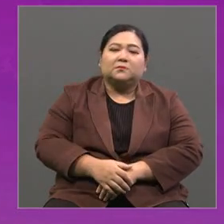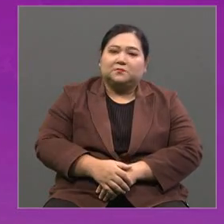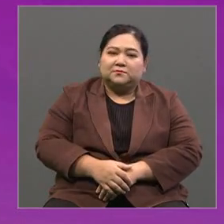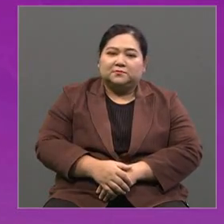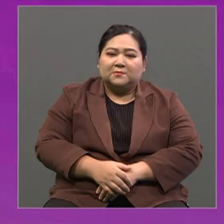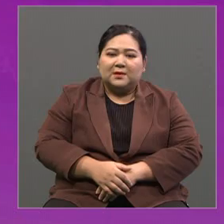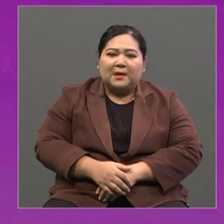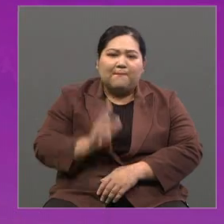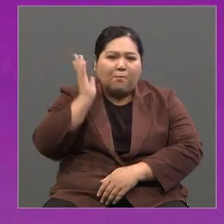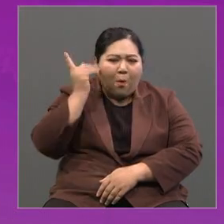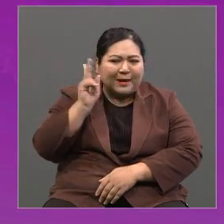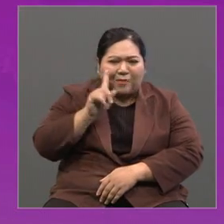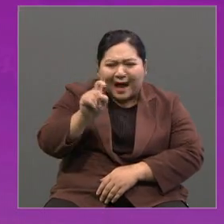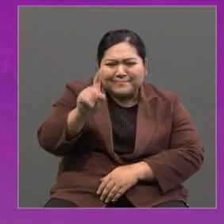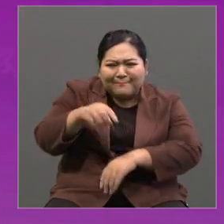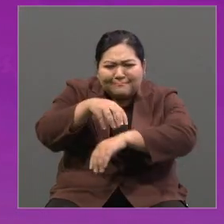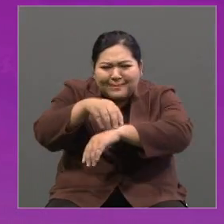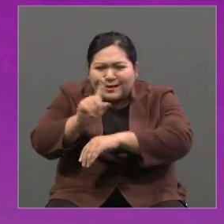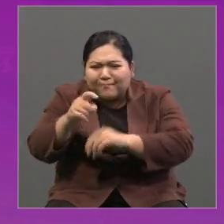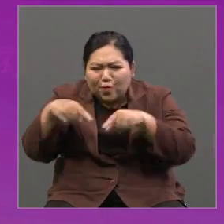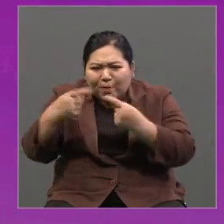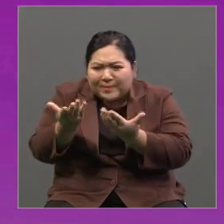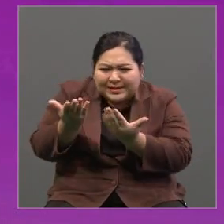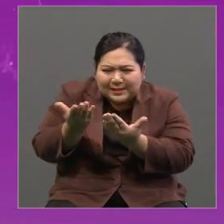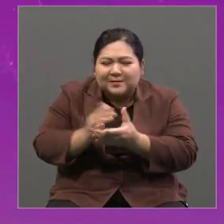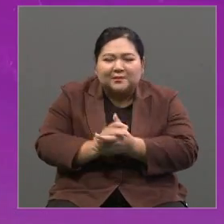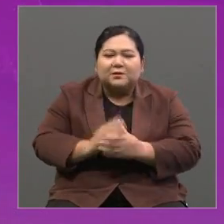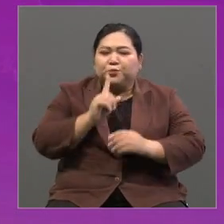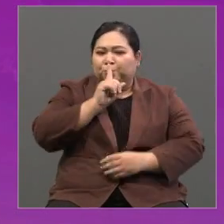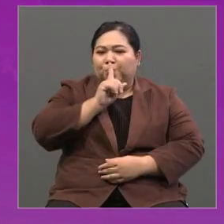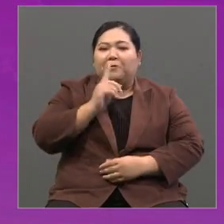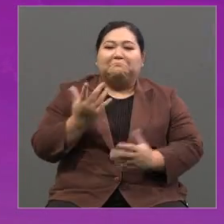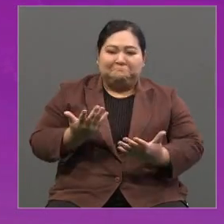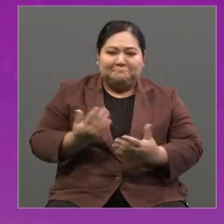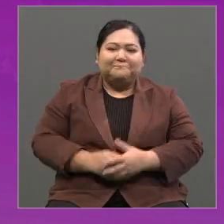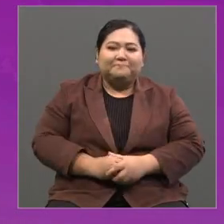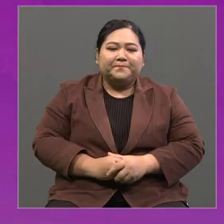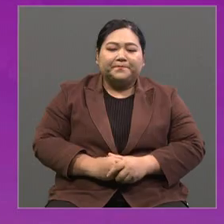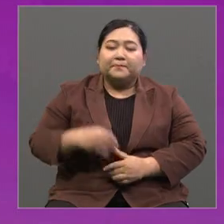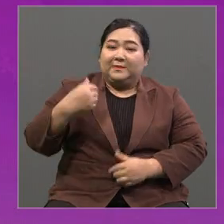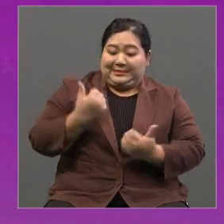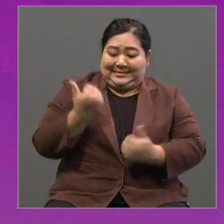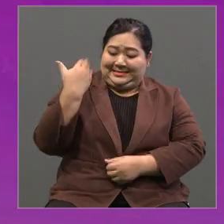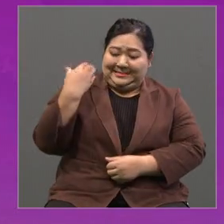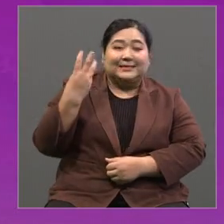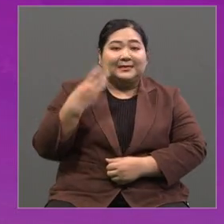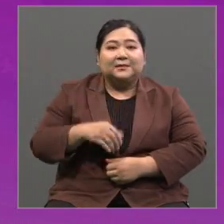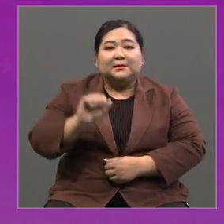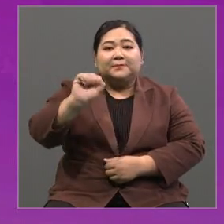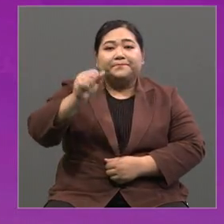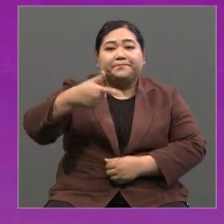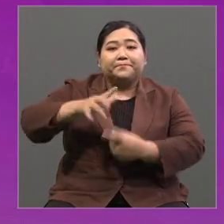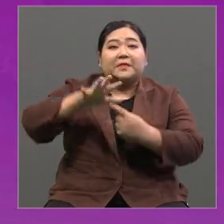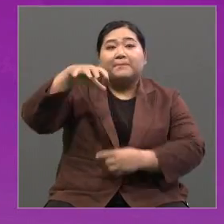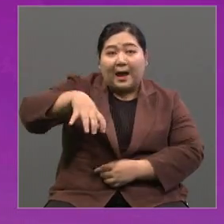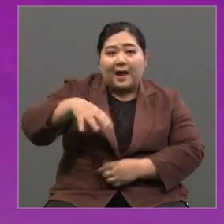ก็พยายามแซะพยายามถามพลเอกประวิตรเหมือนกัน ค่ะ น ะค่ะความคืบหน้าล่าสุดนะคะเมื่อสักครู่นี้ผู้สื่อข่าวรายงานมาที่สภาอาจ